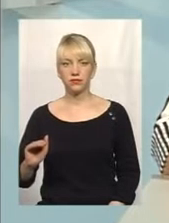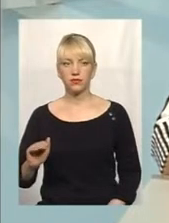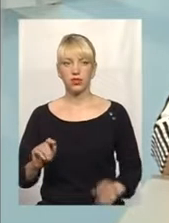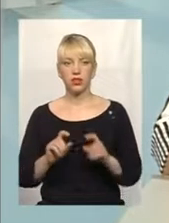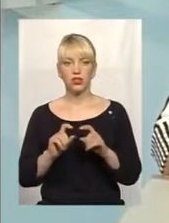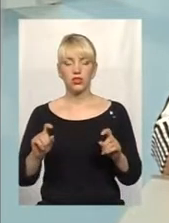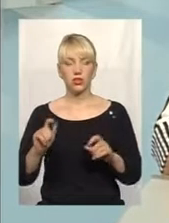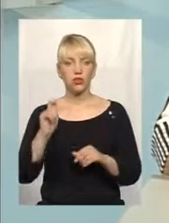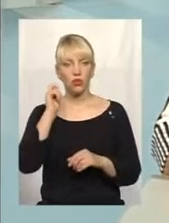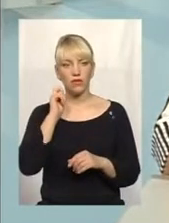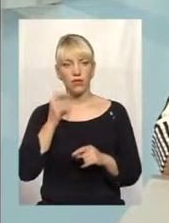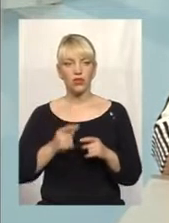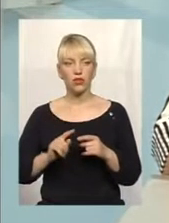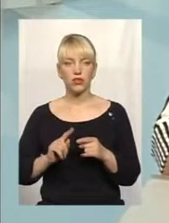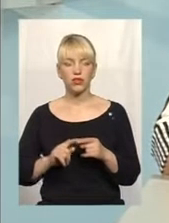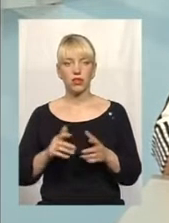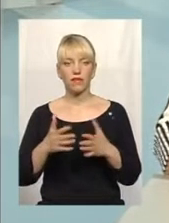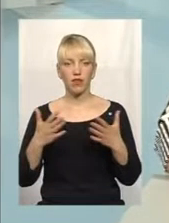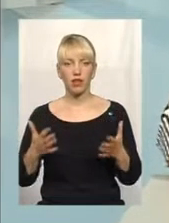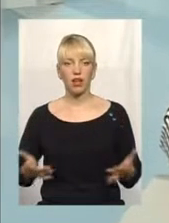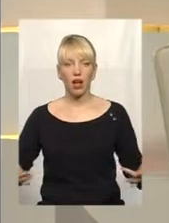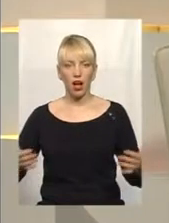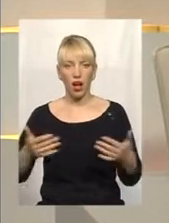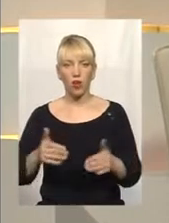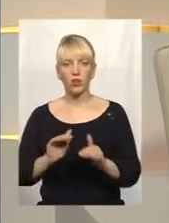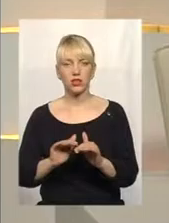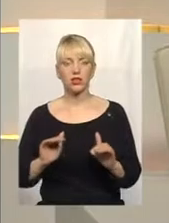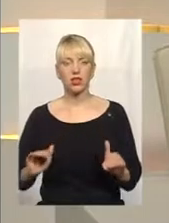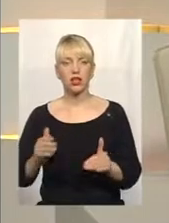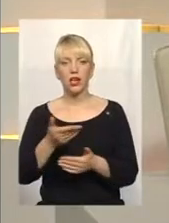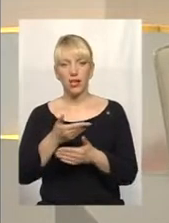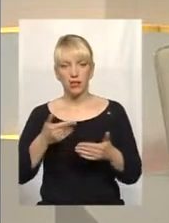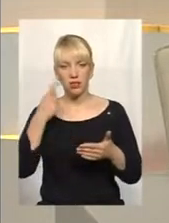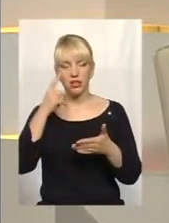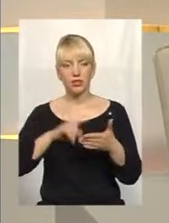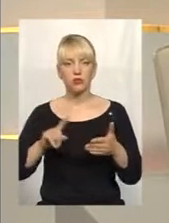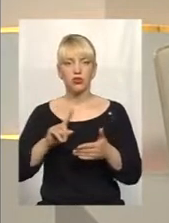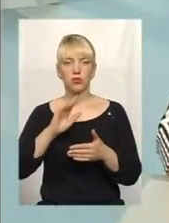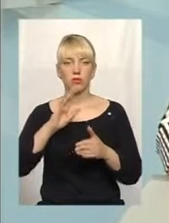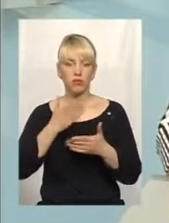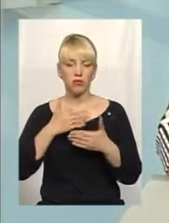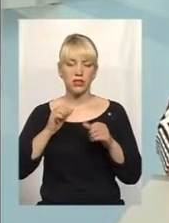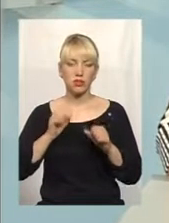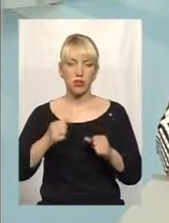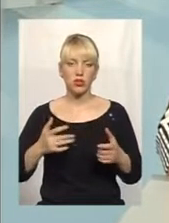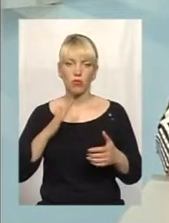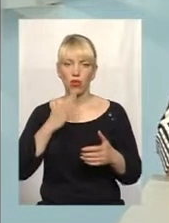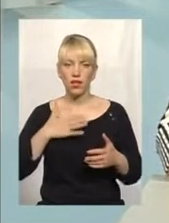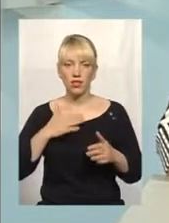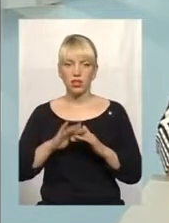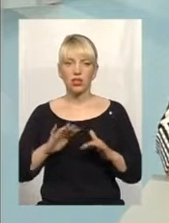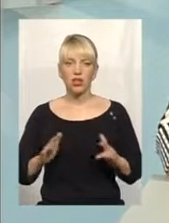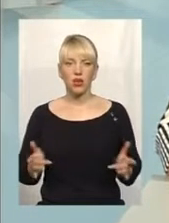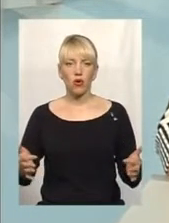шкільного віку. Тобто це велика когорта дітей, і ми надіємося, що ми зможемо наших дітей охопити достойно